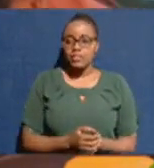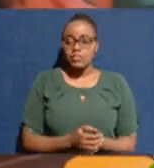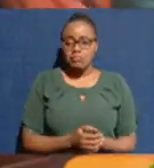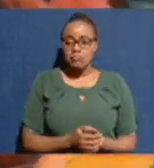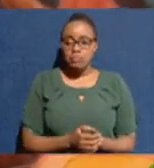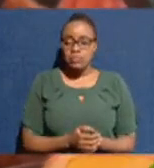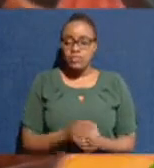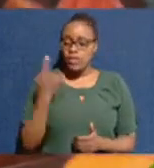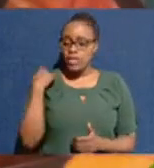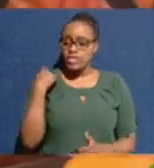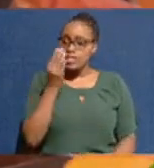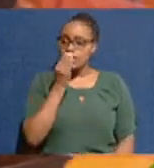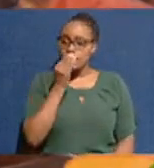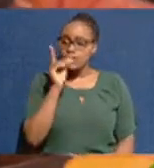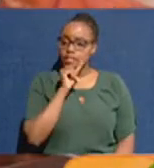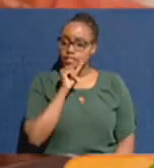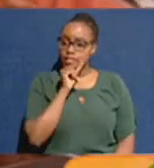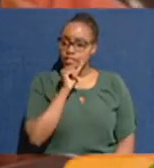Jana ulikula?